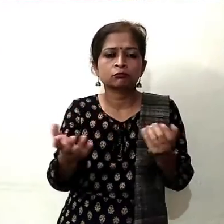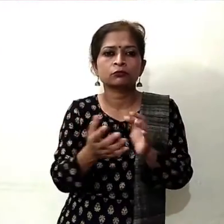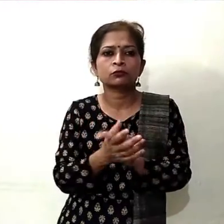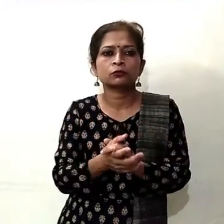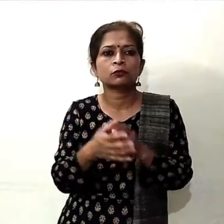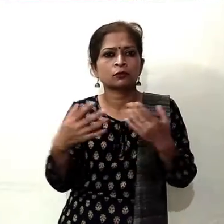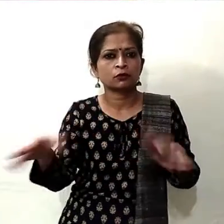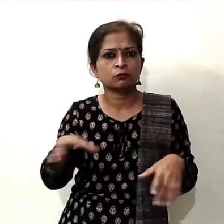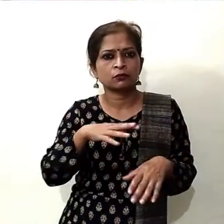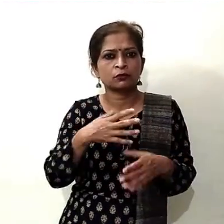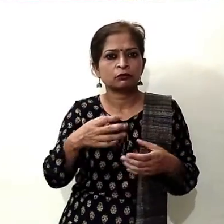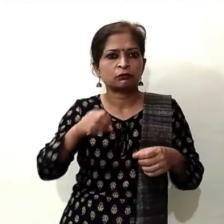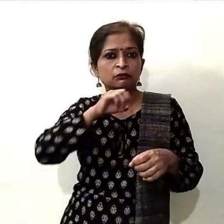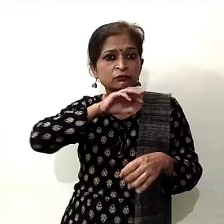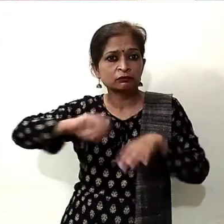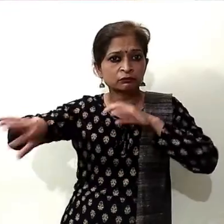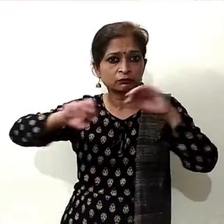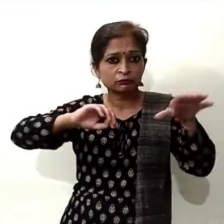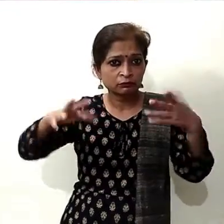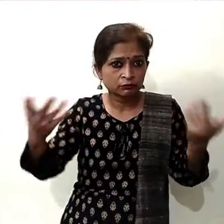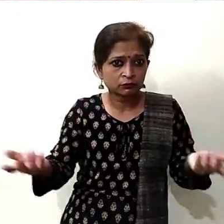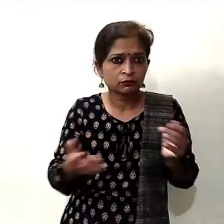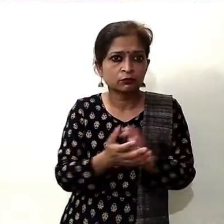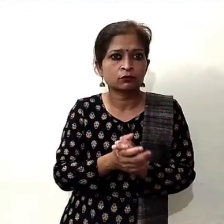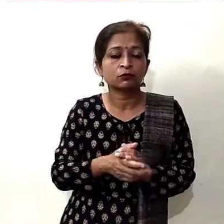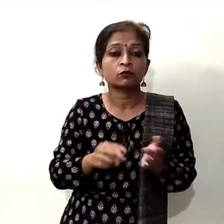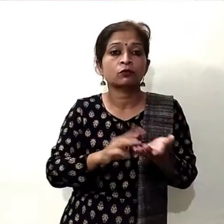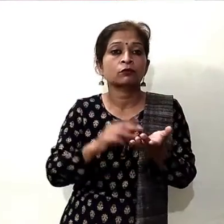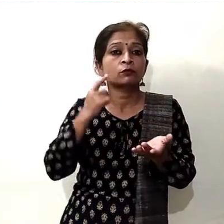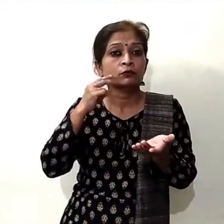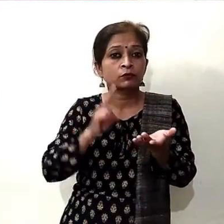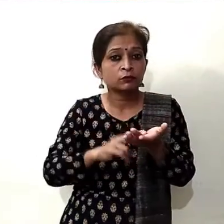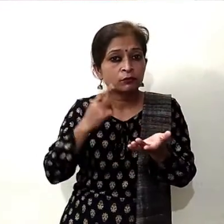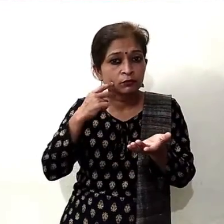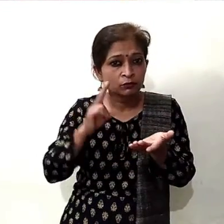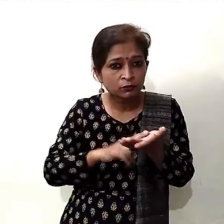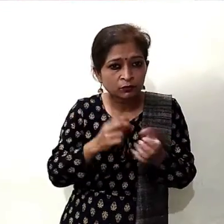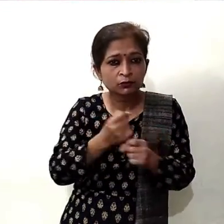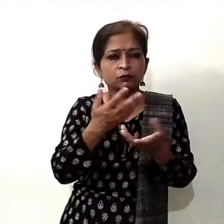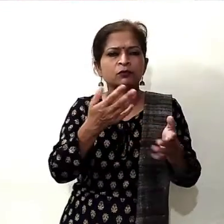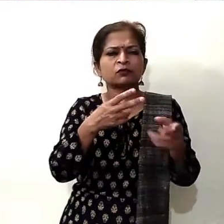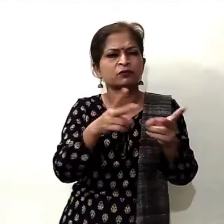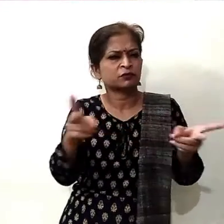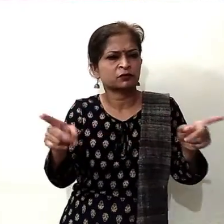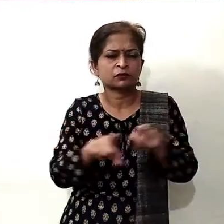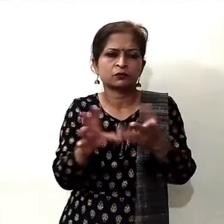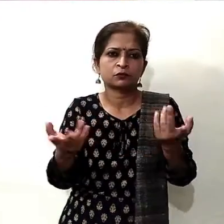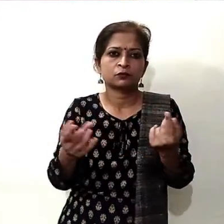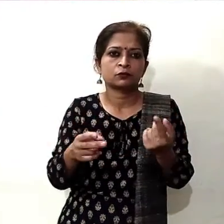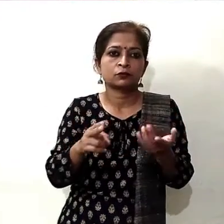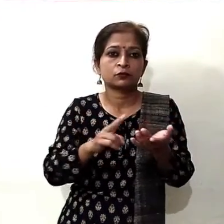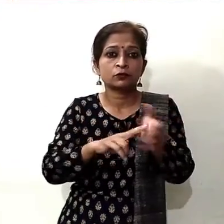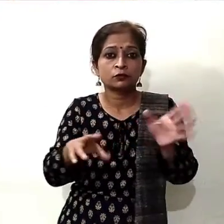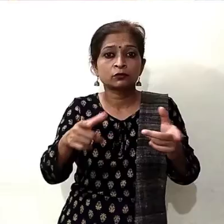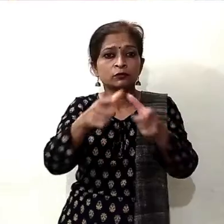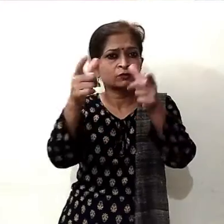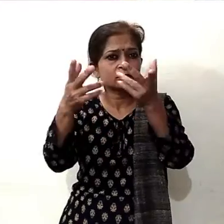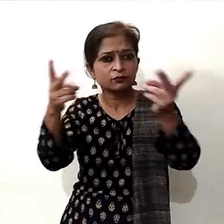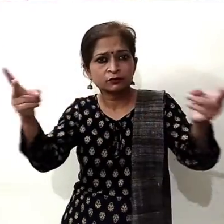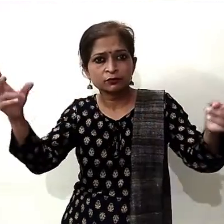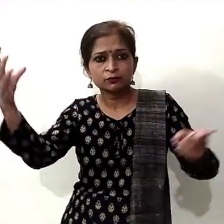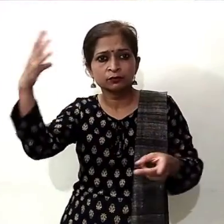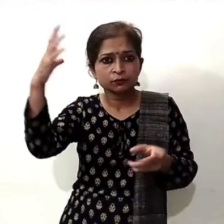चाहे वो प्रदूषण के माध्यम से हो, चाहे वो माइनिंग के माध्यम से हो, चाहे वो किसी भी माध्यम से हो, प्रकृति